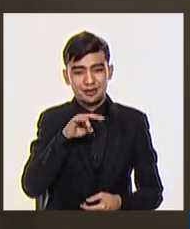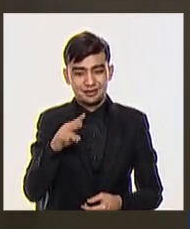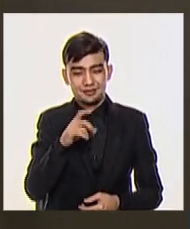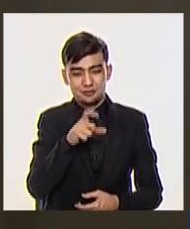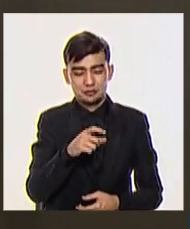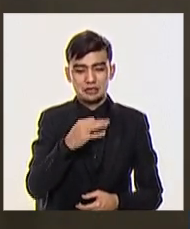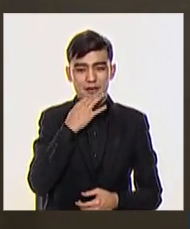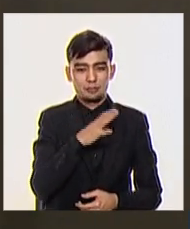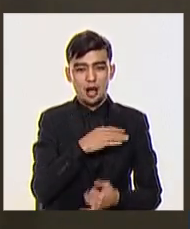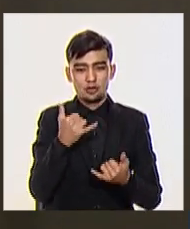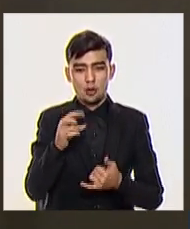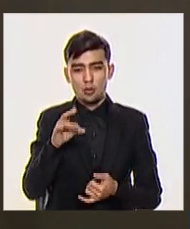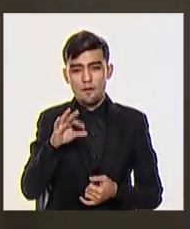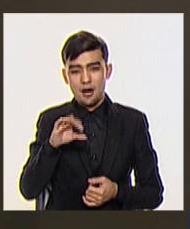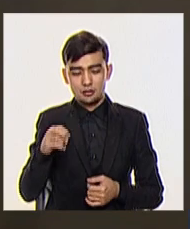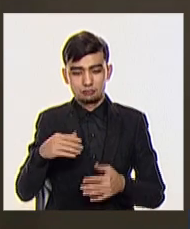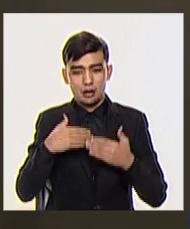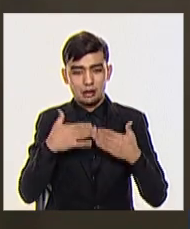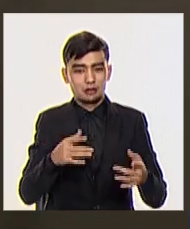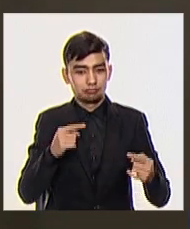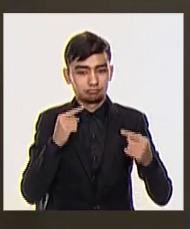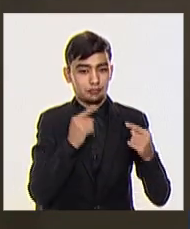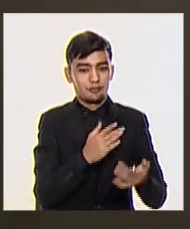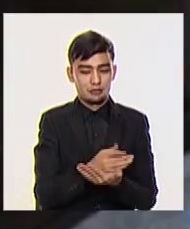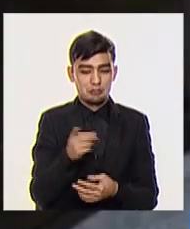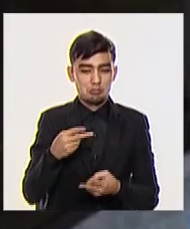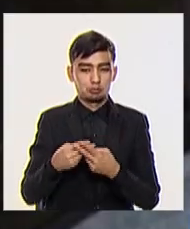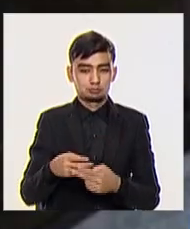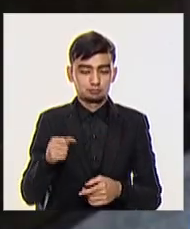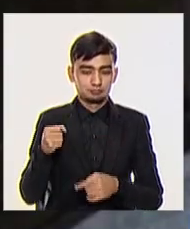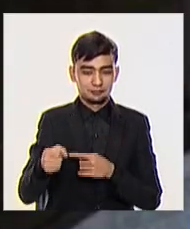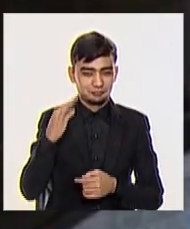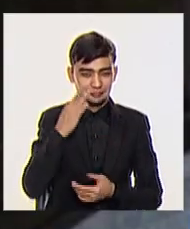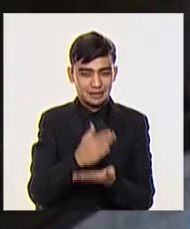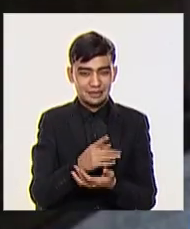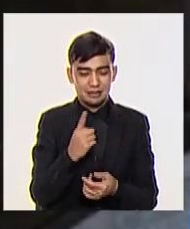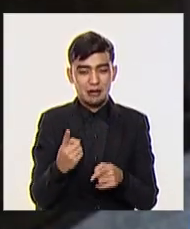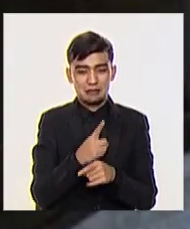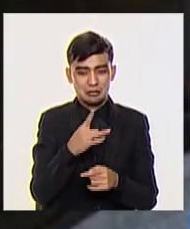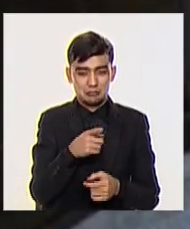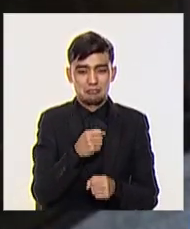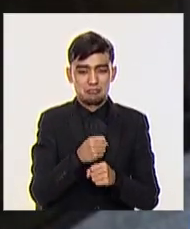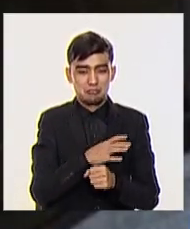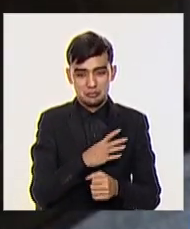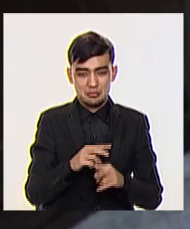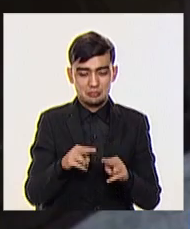оған Навальный ашық қарсыласып отыр. Оны да түрмеге жіберіп жатыр, себебі бір рет қолынан келген шаруа.